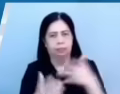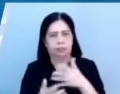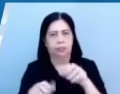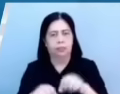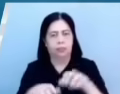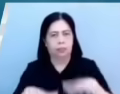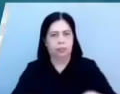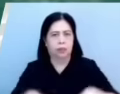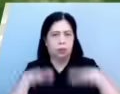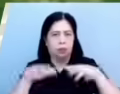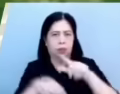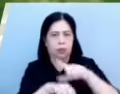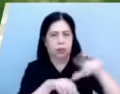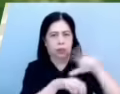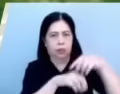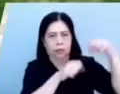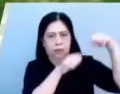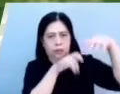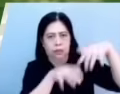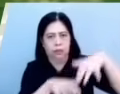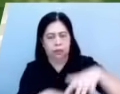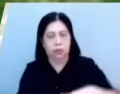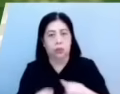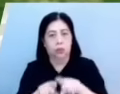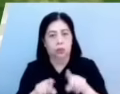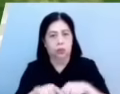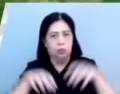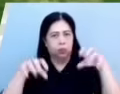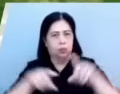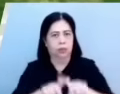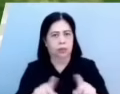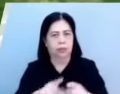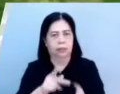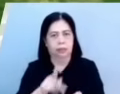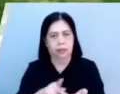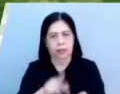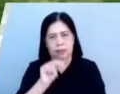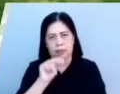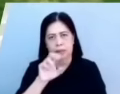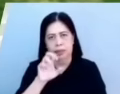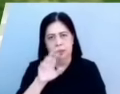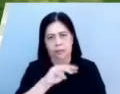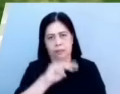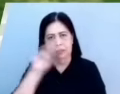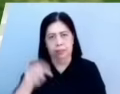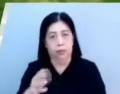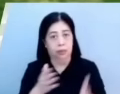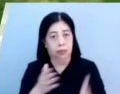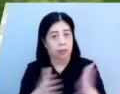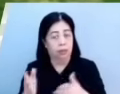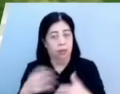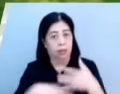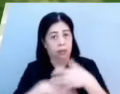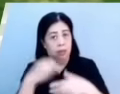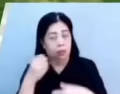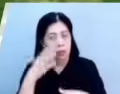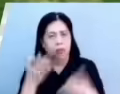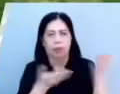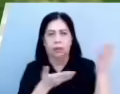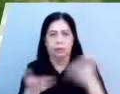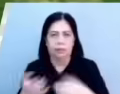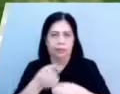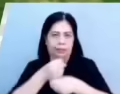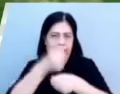landslide. Uulanin din ngayong araw ang ilang panig ng Metro Manila. Sa mga may plano pong umalis, magdala ng panangga sa